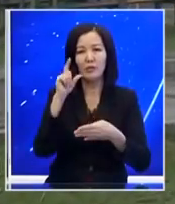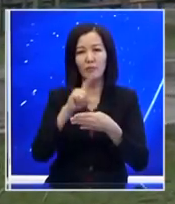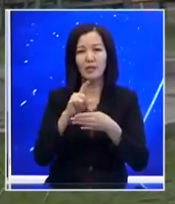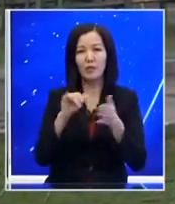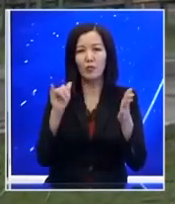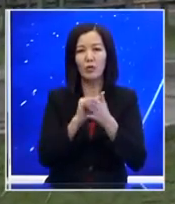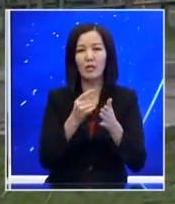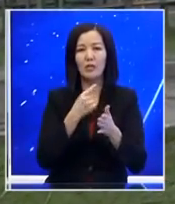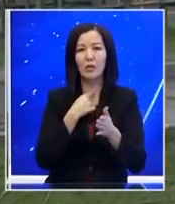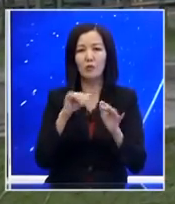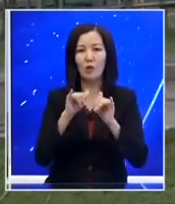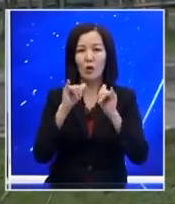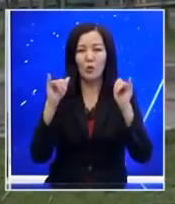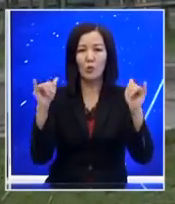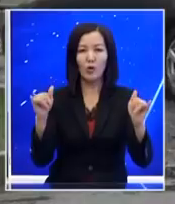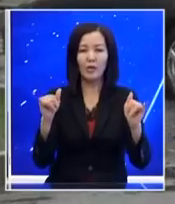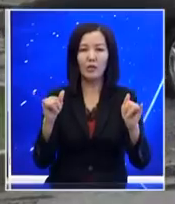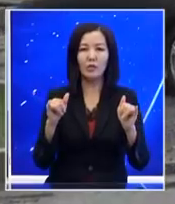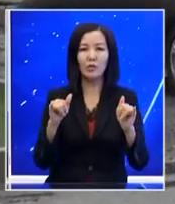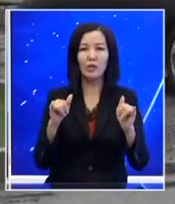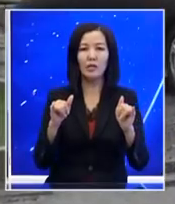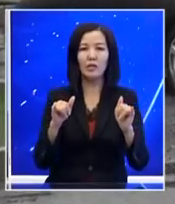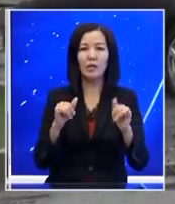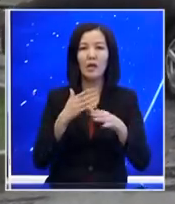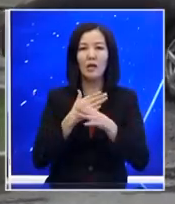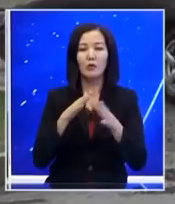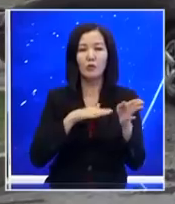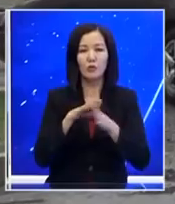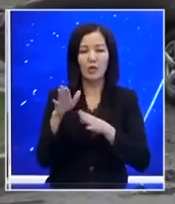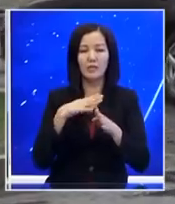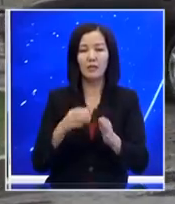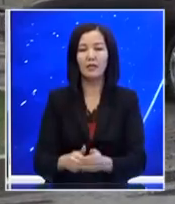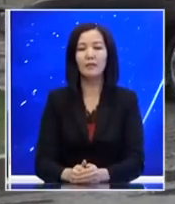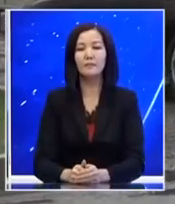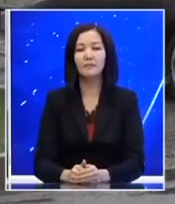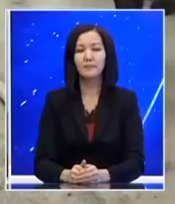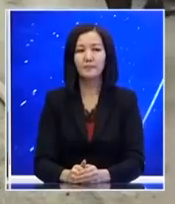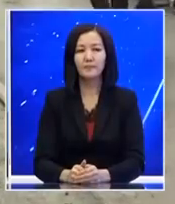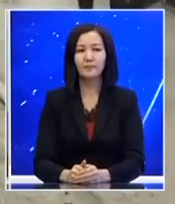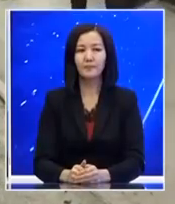да және мешіттерде орнатылған дауыс ұлғайтқыш құралдар арқылы жүзеге асырылады.